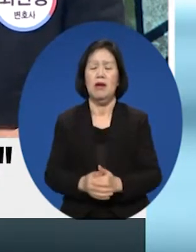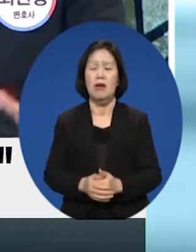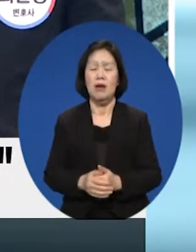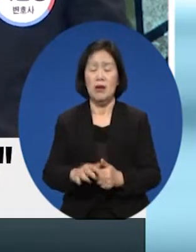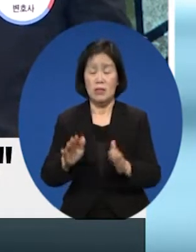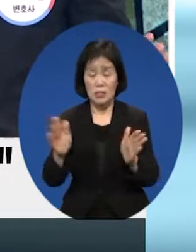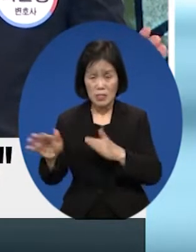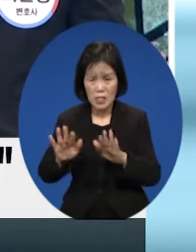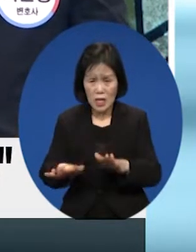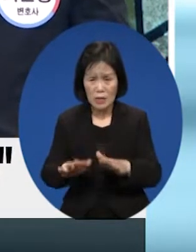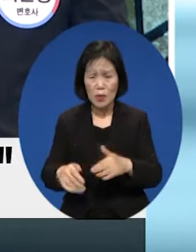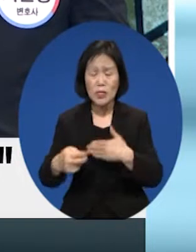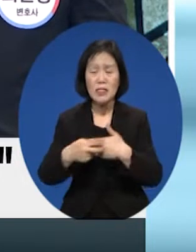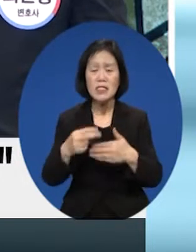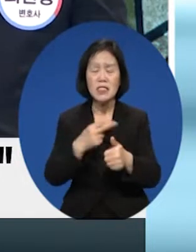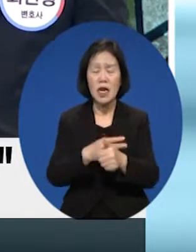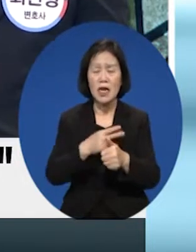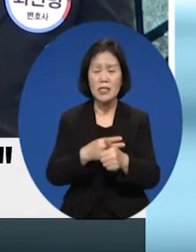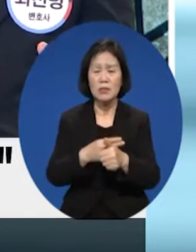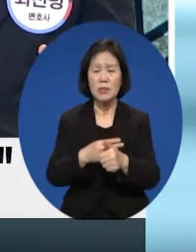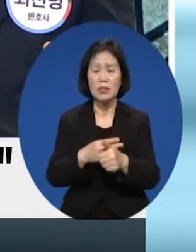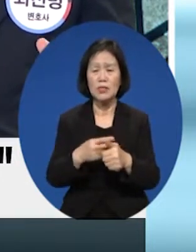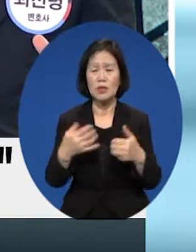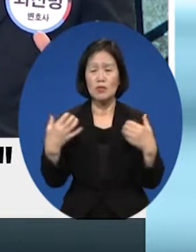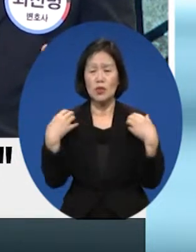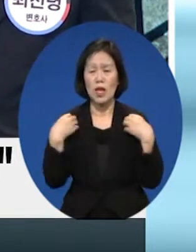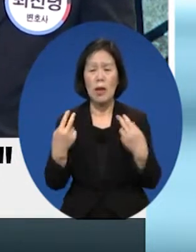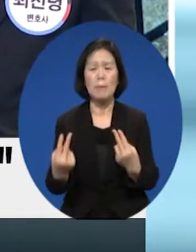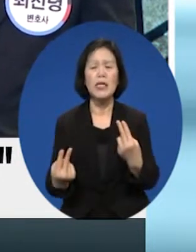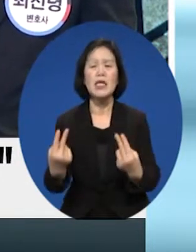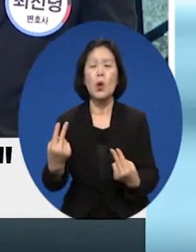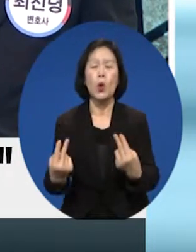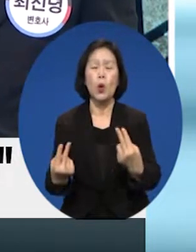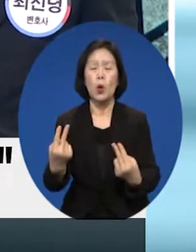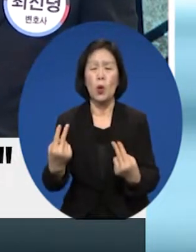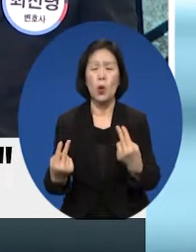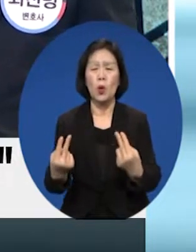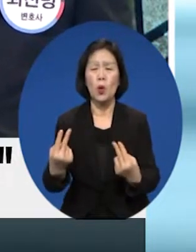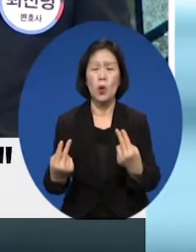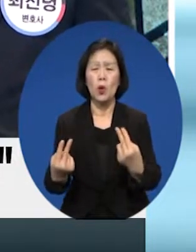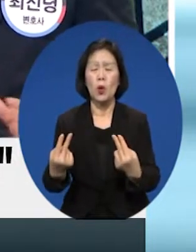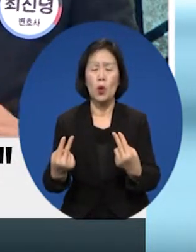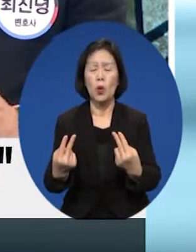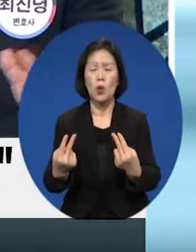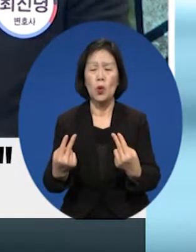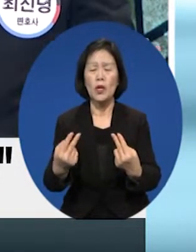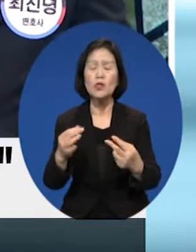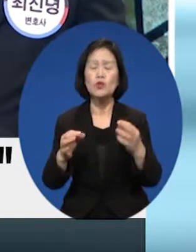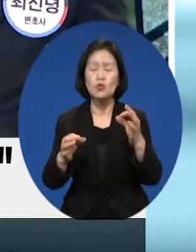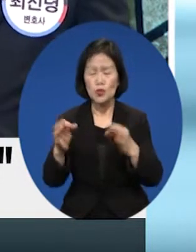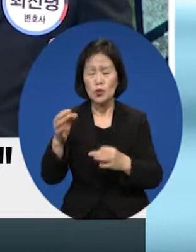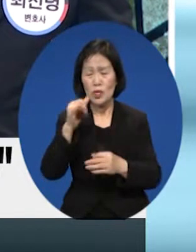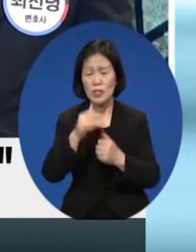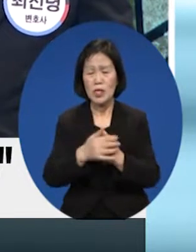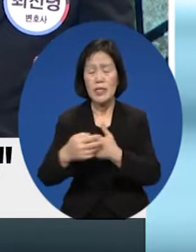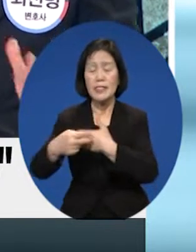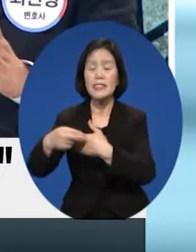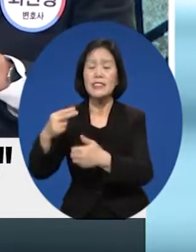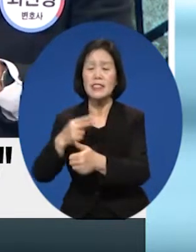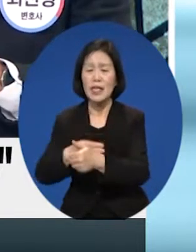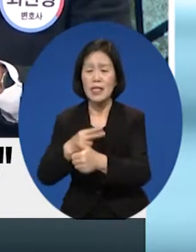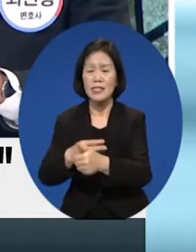같은 경우에 정부 여당 같은 경우에는 약간 이른바 비교 대상의 오류가 있는 부분이 없지 않습니다. 결국 그 의사 같은